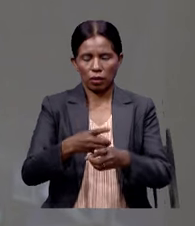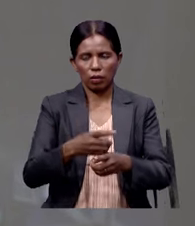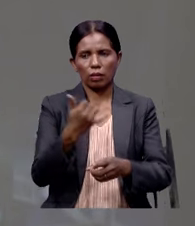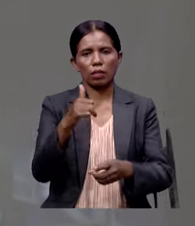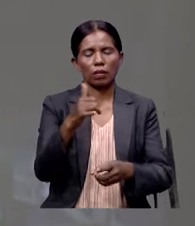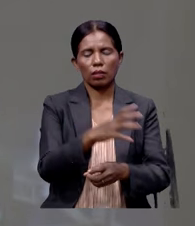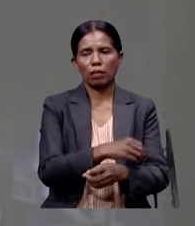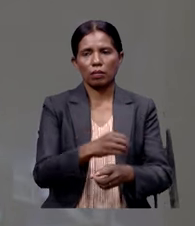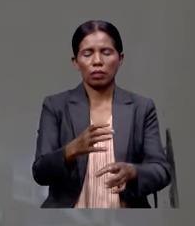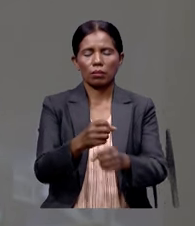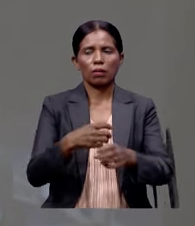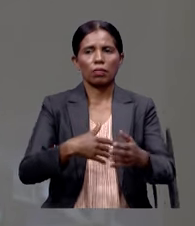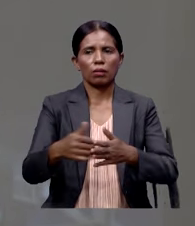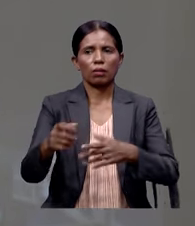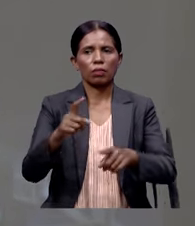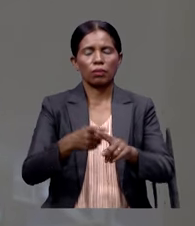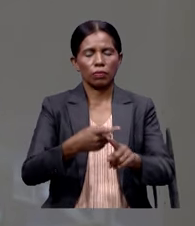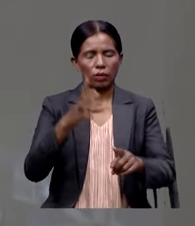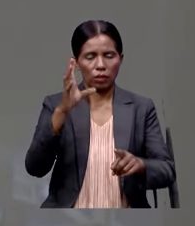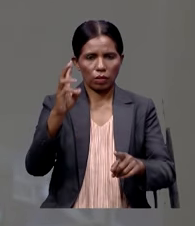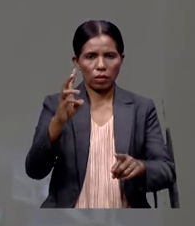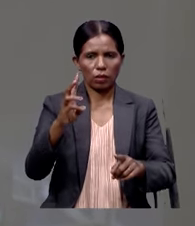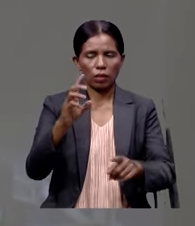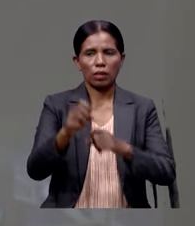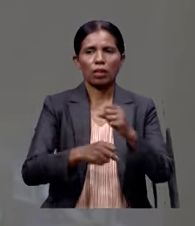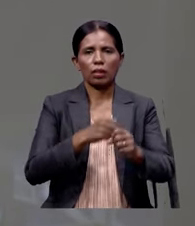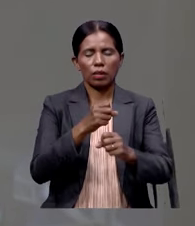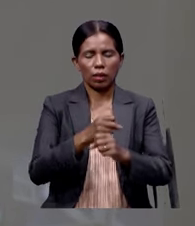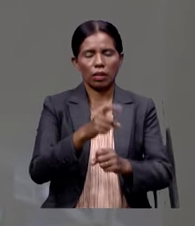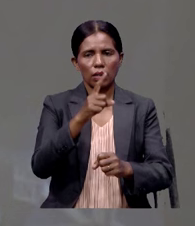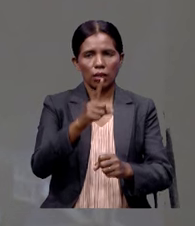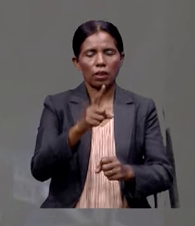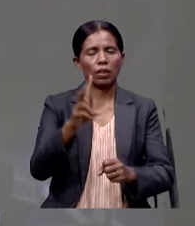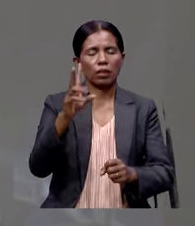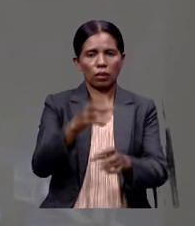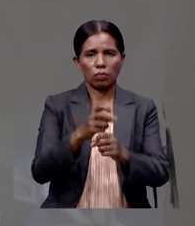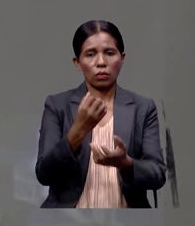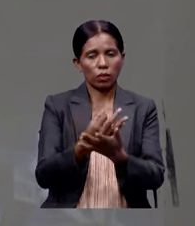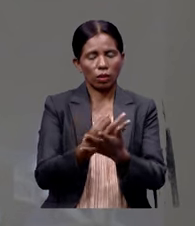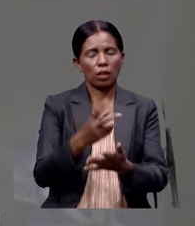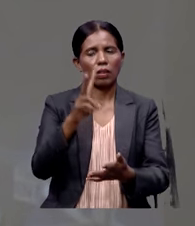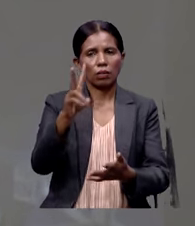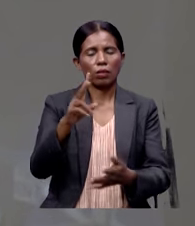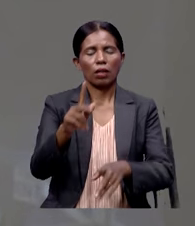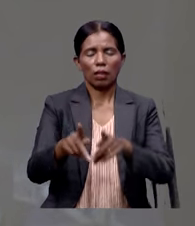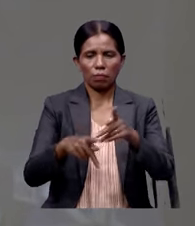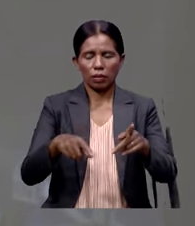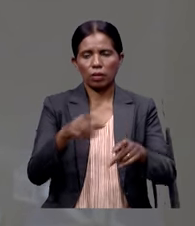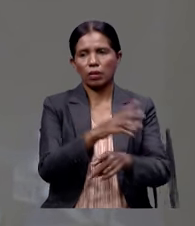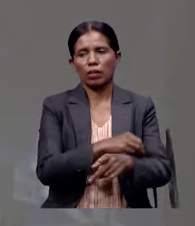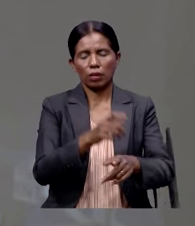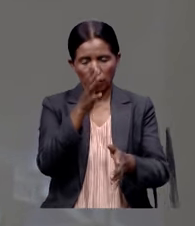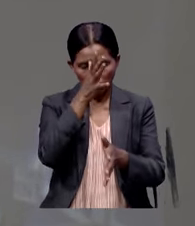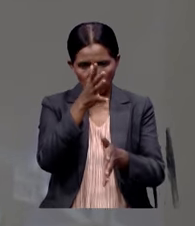simu hanesan bai-bain kada fulan nen ka tinanida dalarua maka wain hira ba malu ki dozo sira ne be